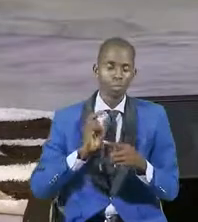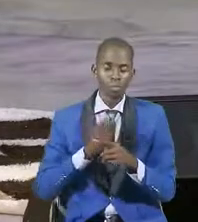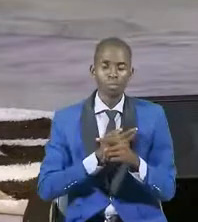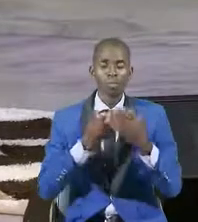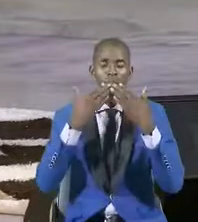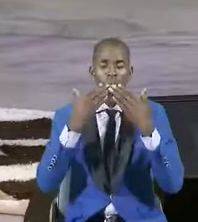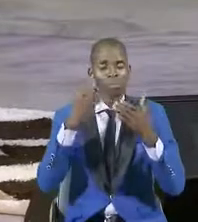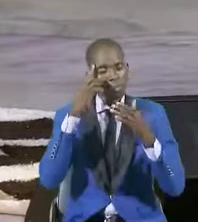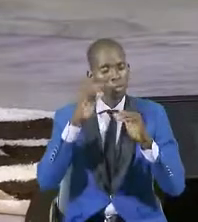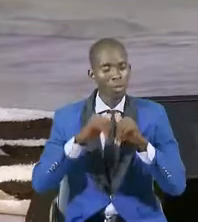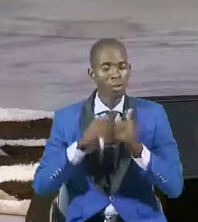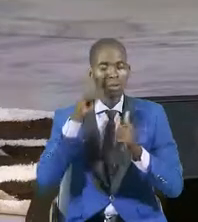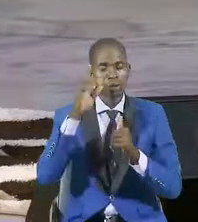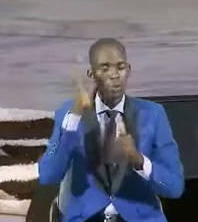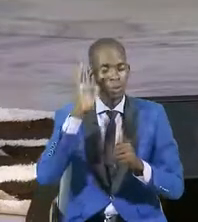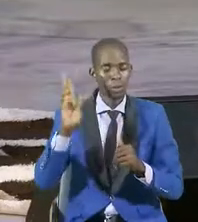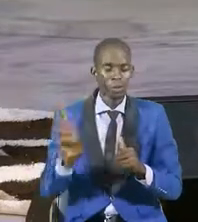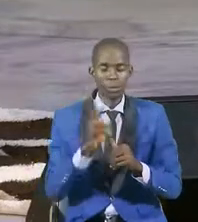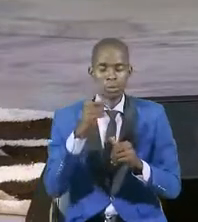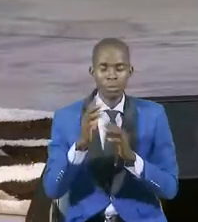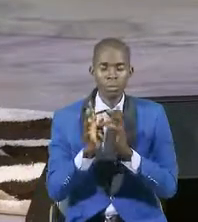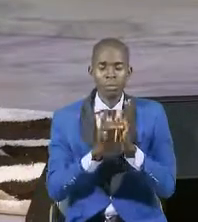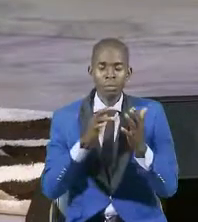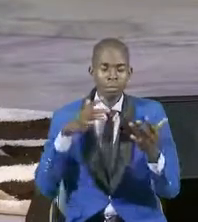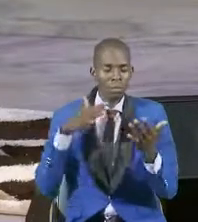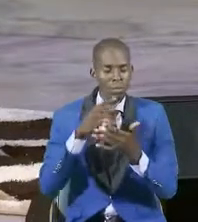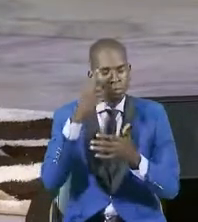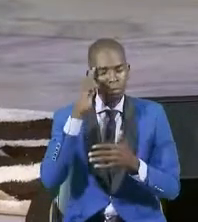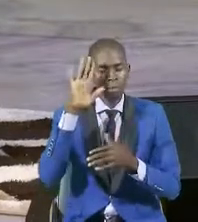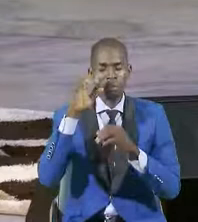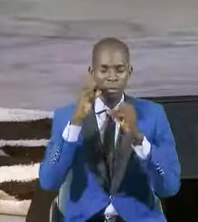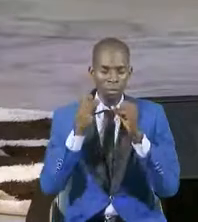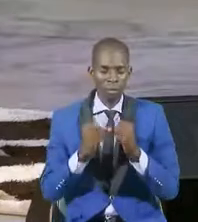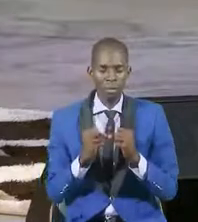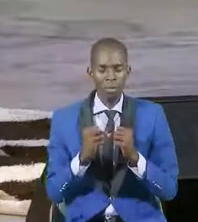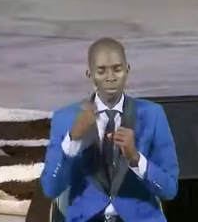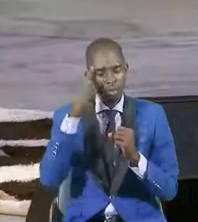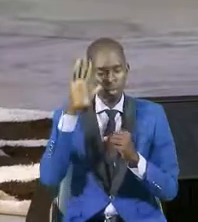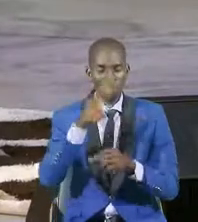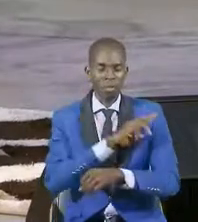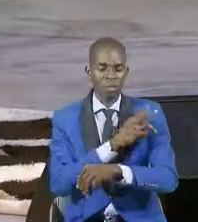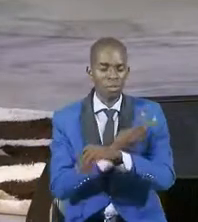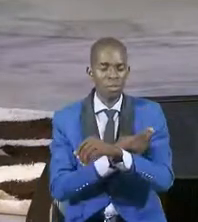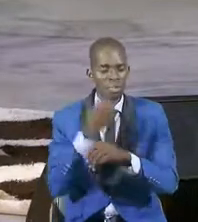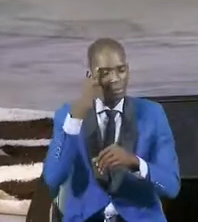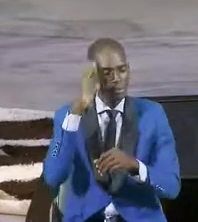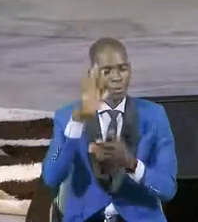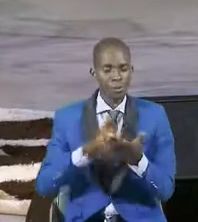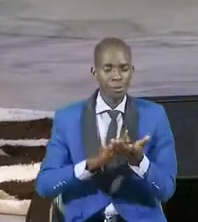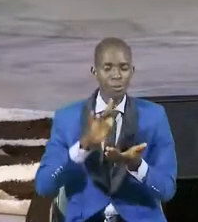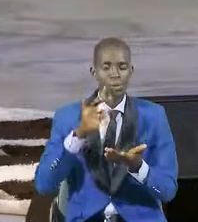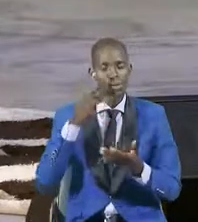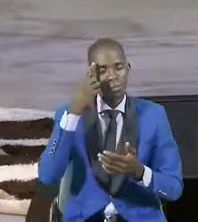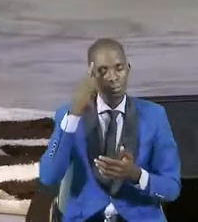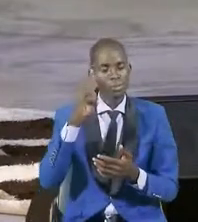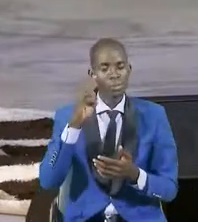prêchent. Et merci de comment tu utiliseras l'étude biblique pour ta puissance, pour ta force, pour ta gloire, pour